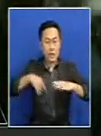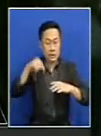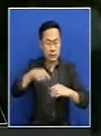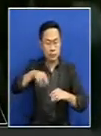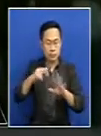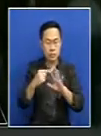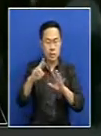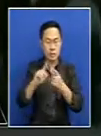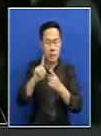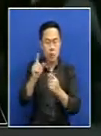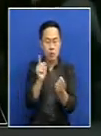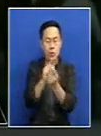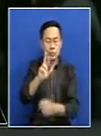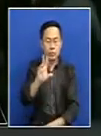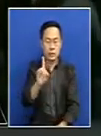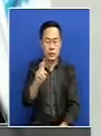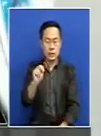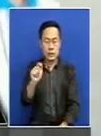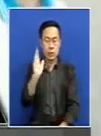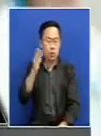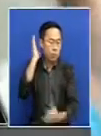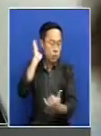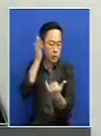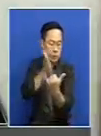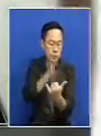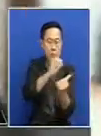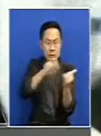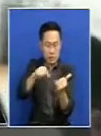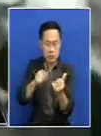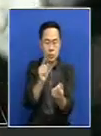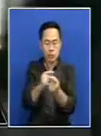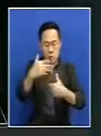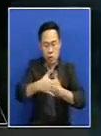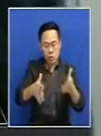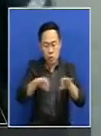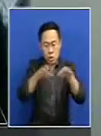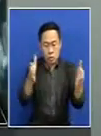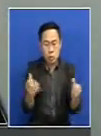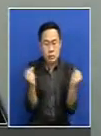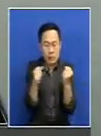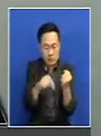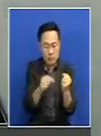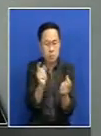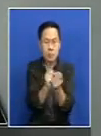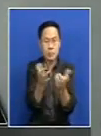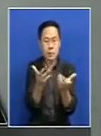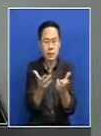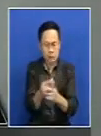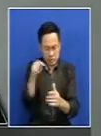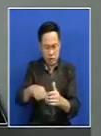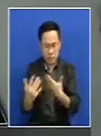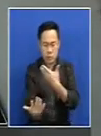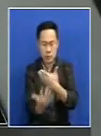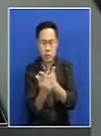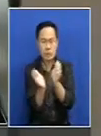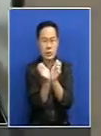ราม9ส่วนในตู้แช่ขนาดใหญ่ในห้องพักไม่พบ DNA ของผู้ตายเชื่อว่าที่นี่เป็นจุดกักขังฆ่